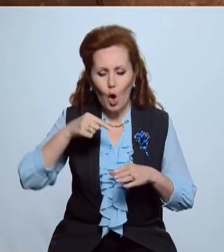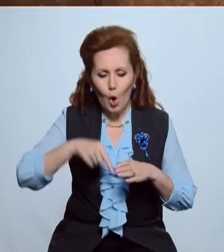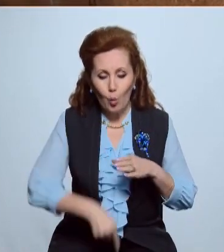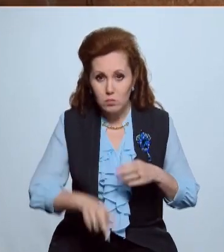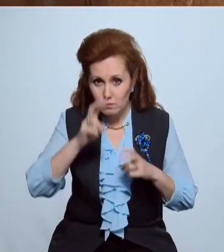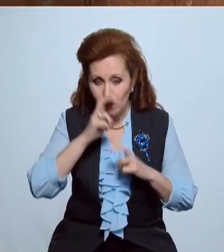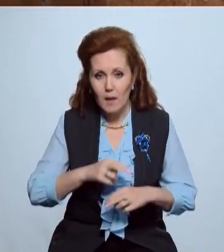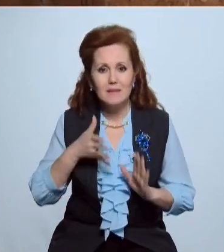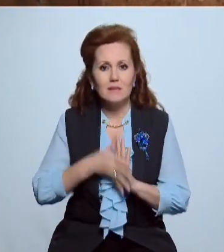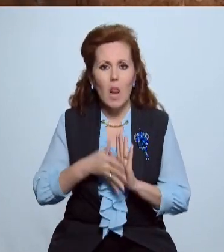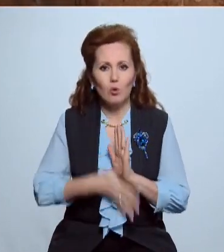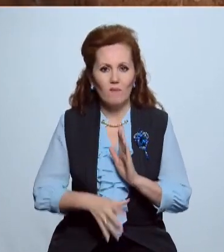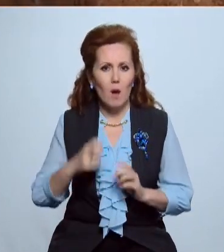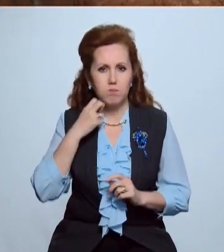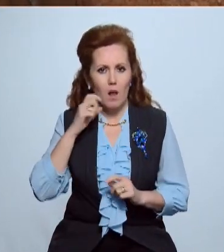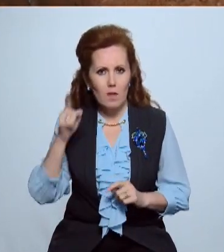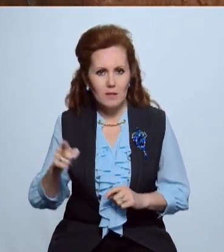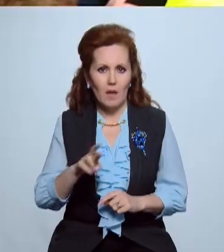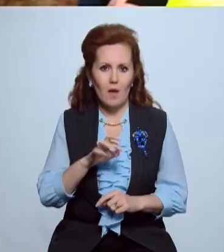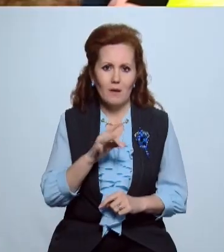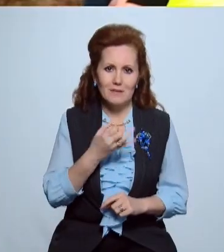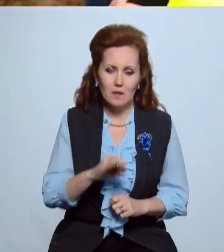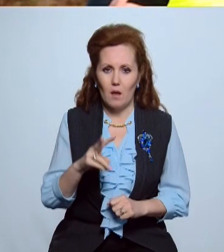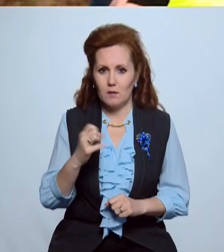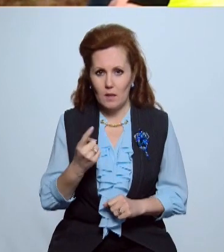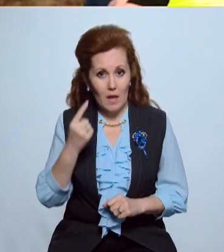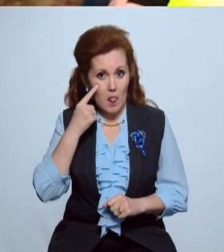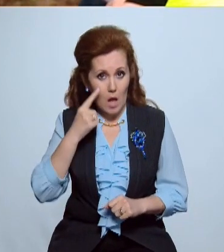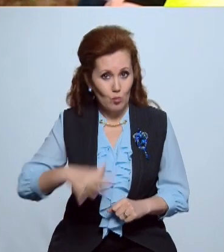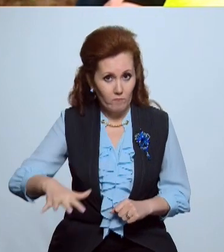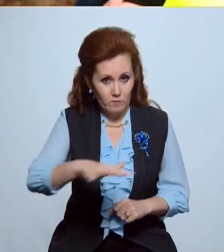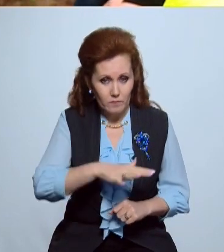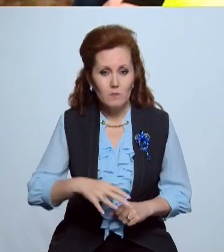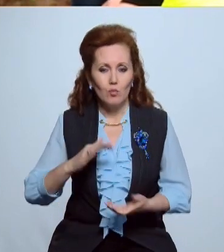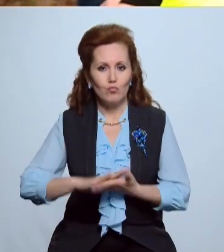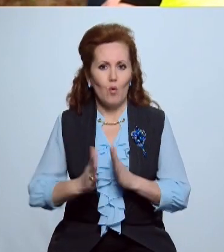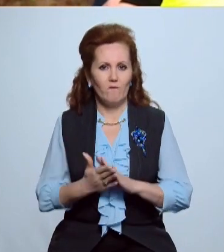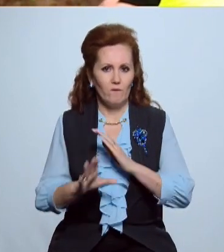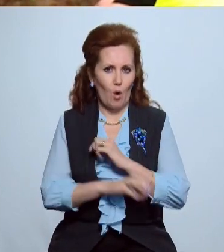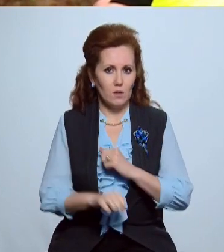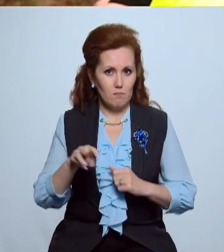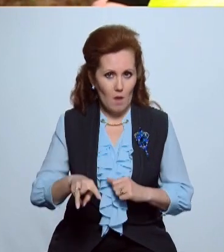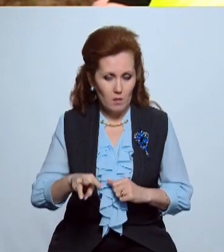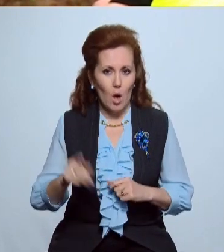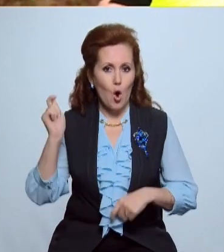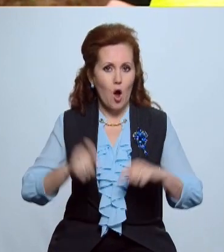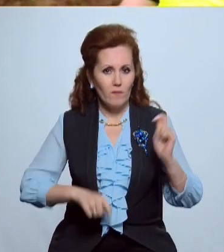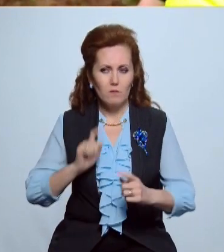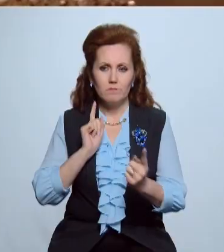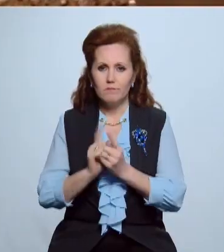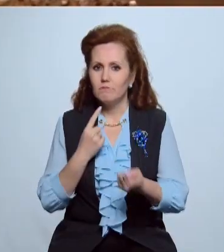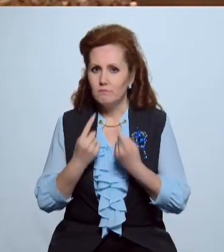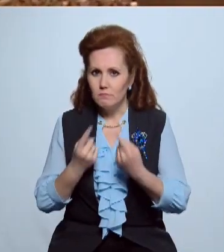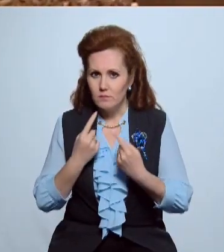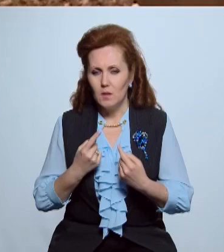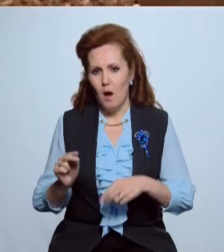в Балезинском, Ярском, Кеском и Глазовском районах. Договоренность об этом была достигнута в конце марта на конференции, посвященной проблеме ремонта дорог